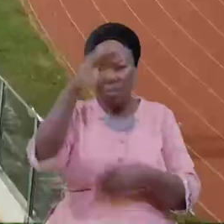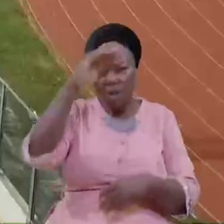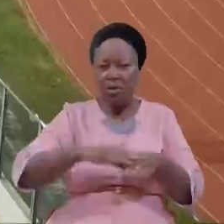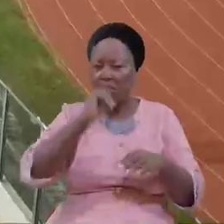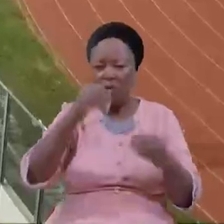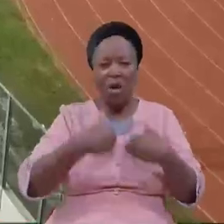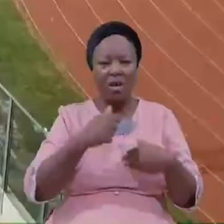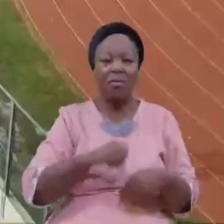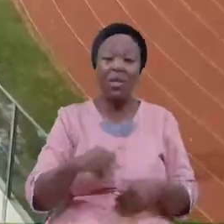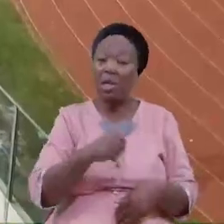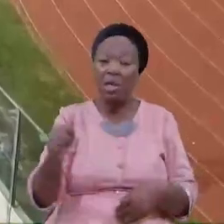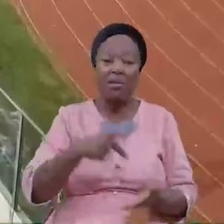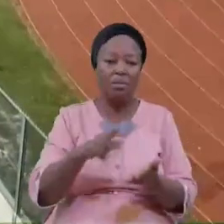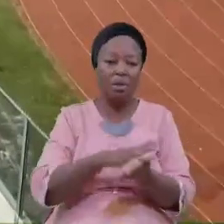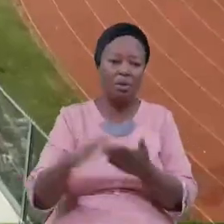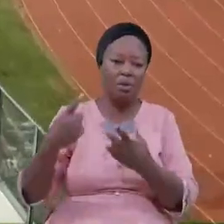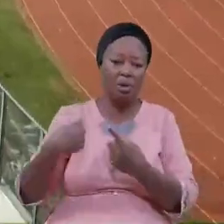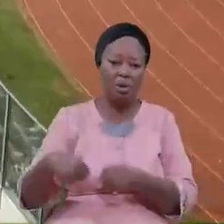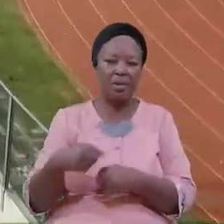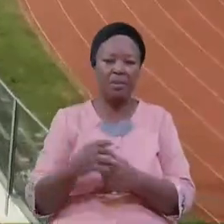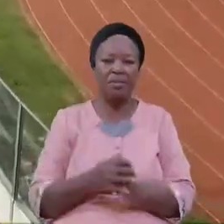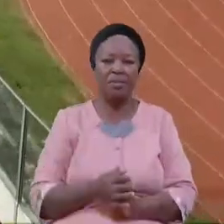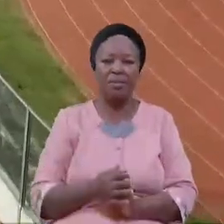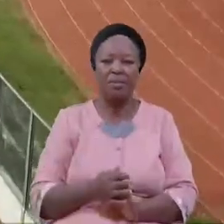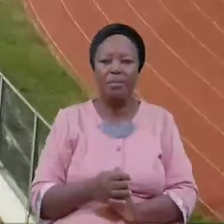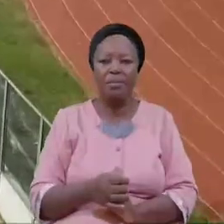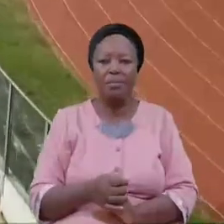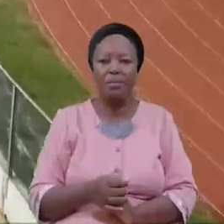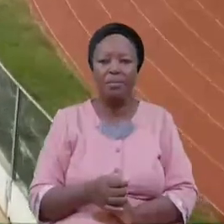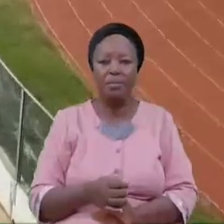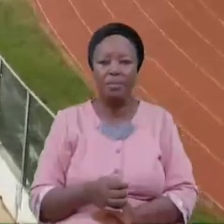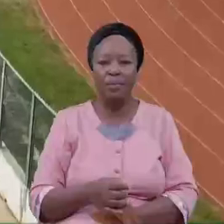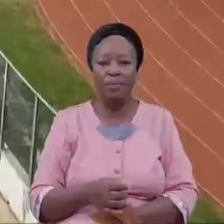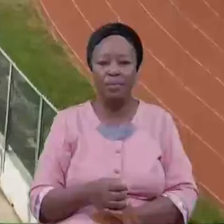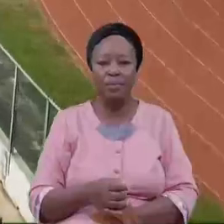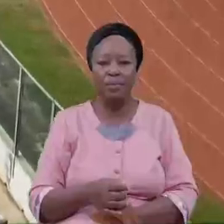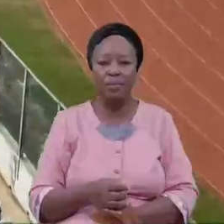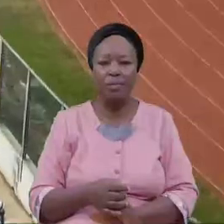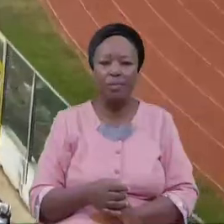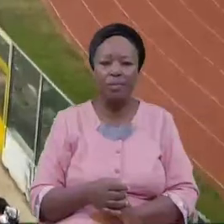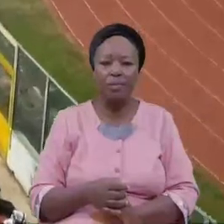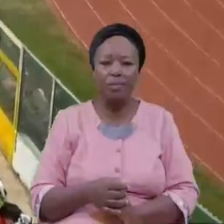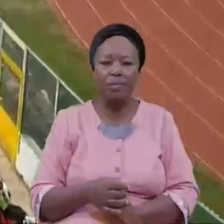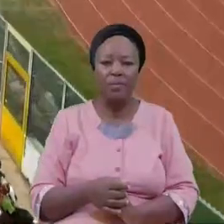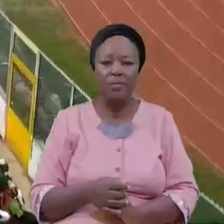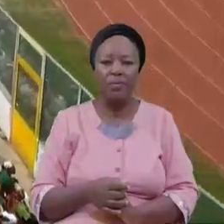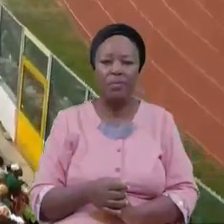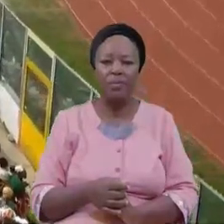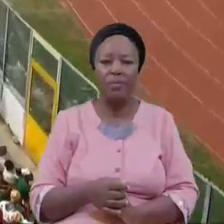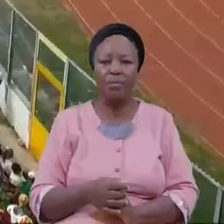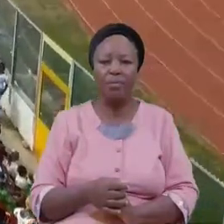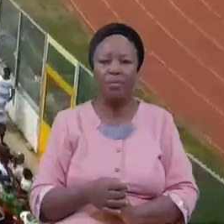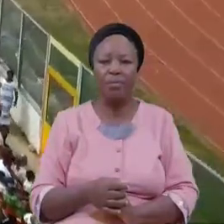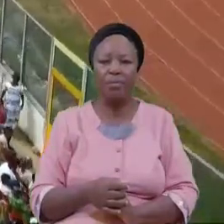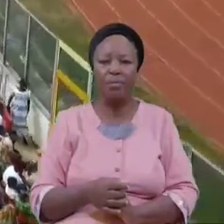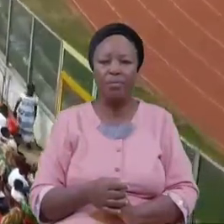rempli d'impureté. Et la seule chose qu'il voyait à gauche, à droite, c'était femme. Et il a rempli le palais de 1000 femmes. Le cœur de cet homme